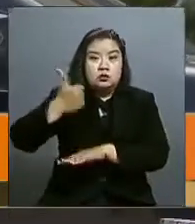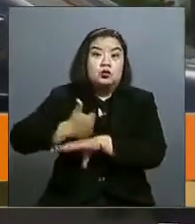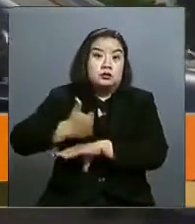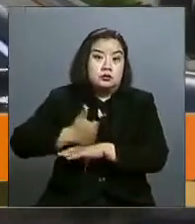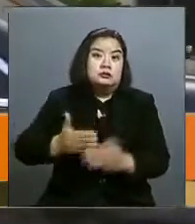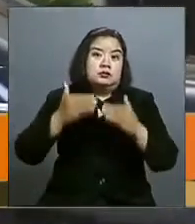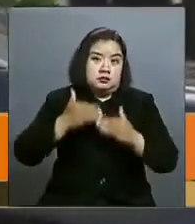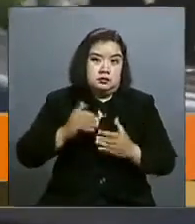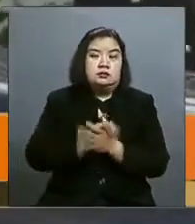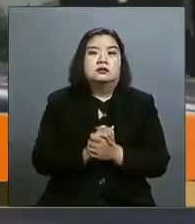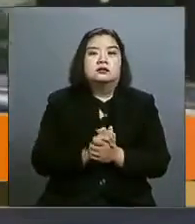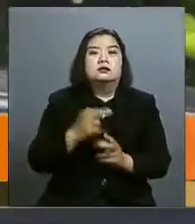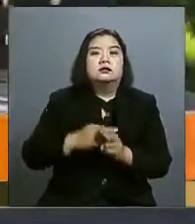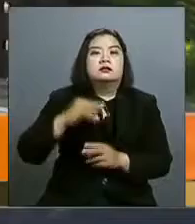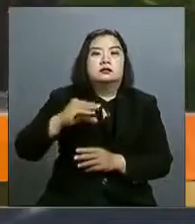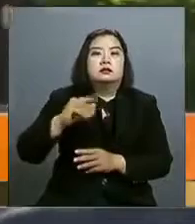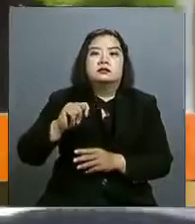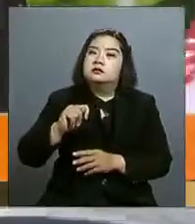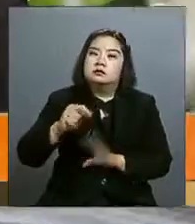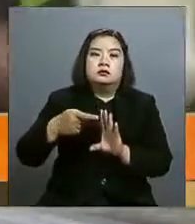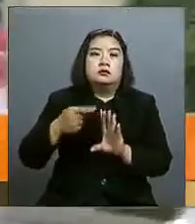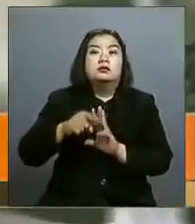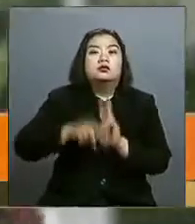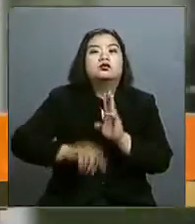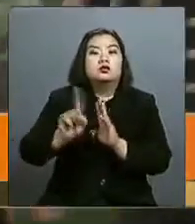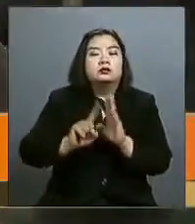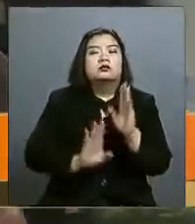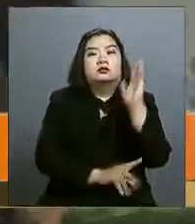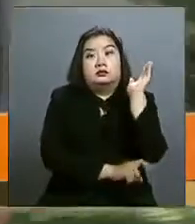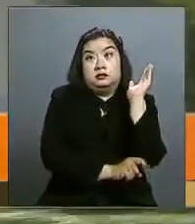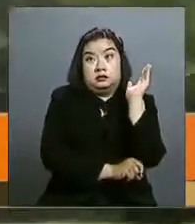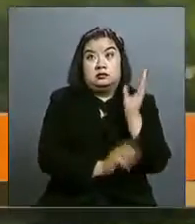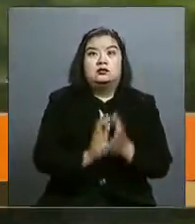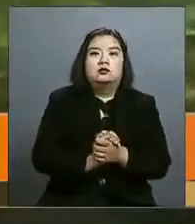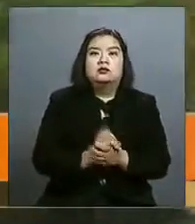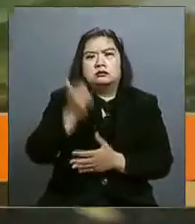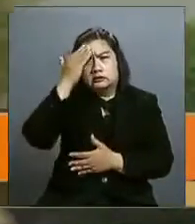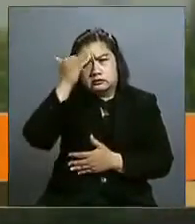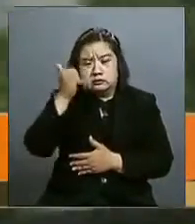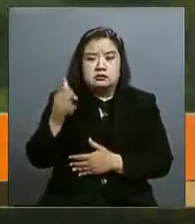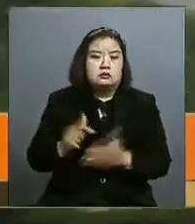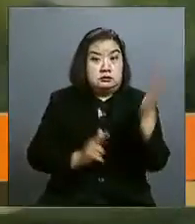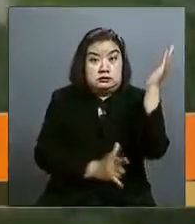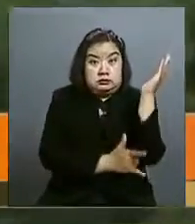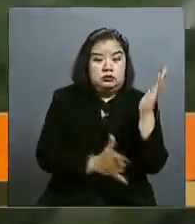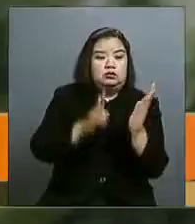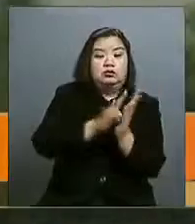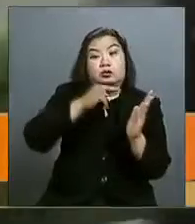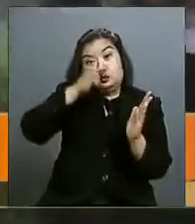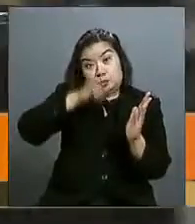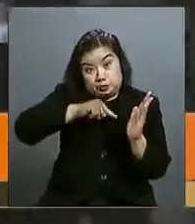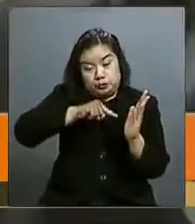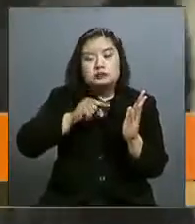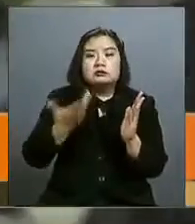กับพลจตวาโกซือเฮาผู้บัญชาการทหารบกสิงคโปร์ในวาระที่เดินทางมาเยือนไทยอย่างเป็นทางการเพื่อเชื่อมความสัม